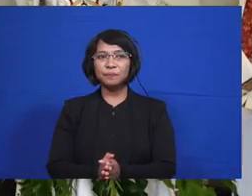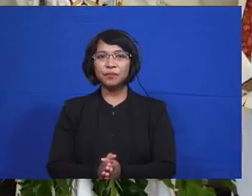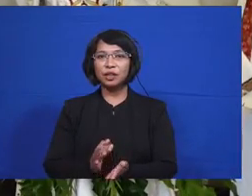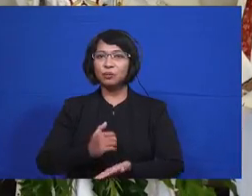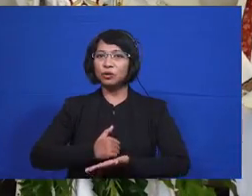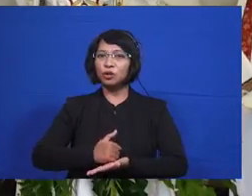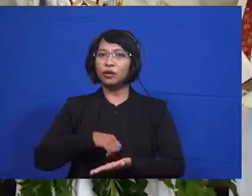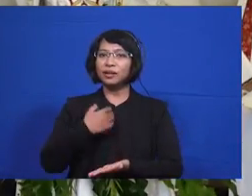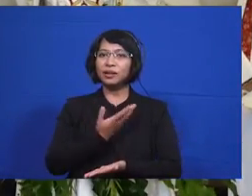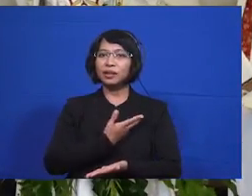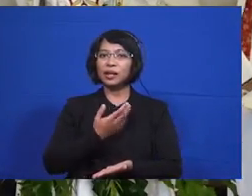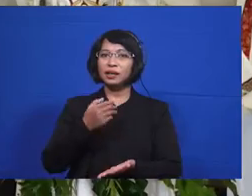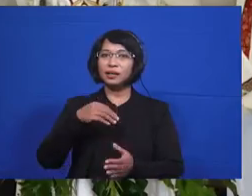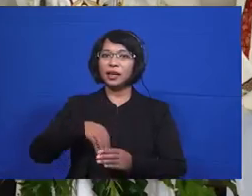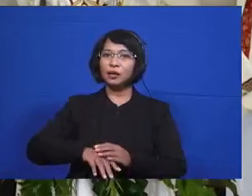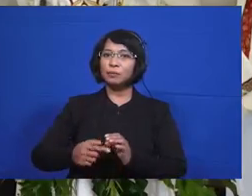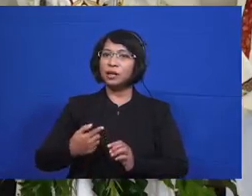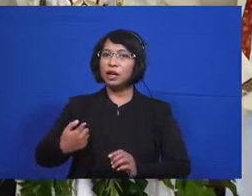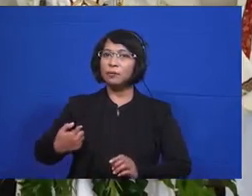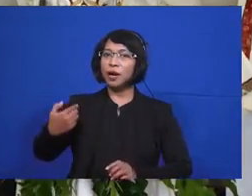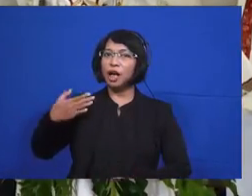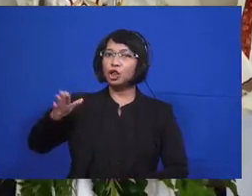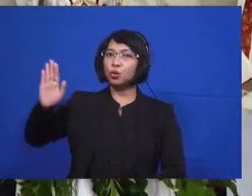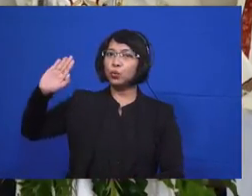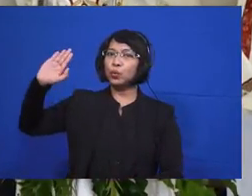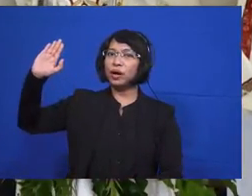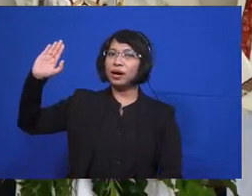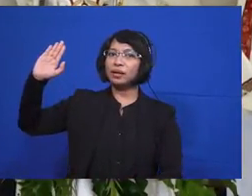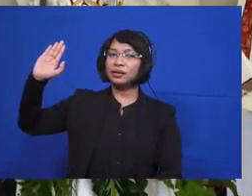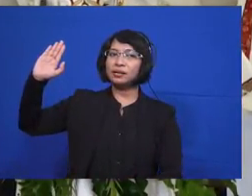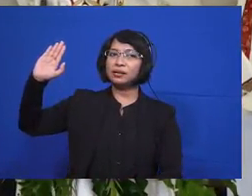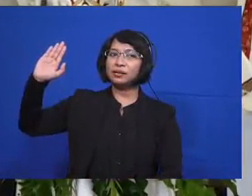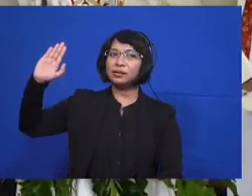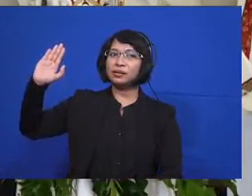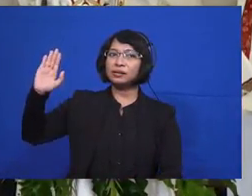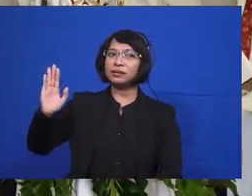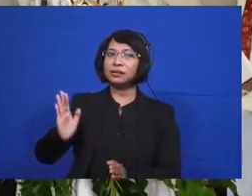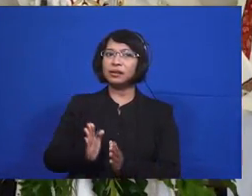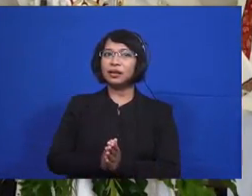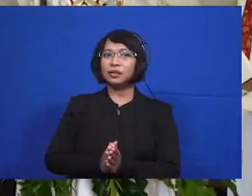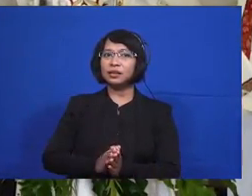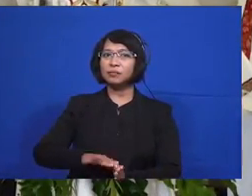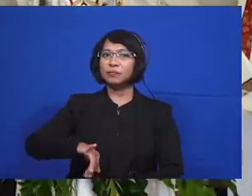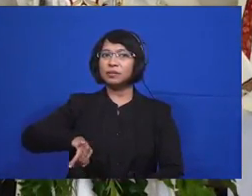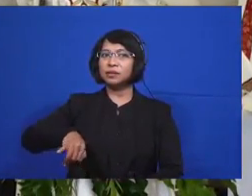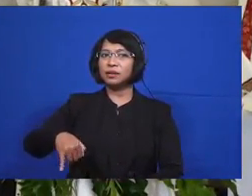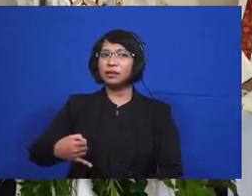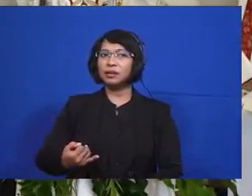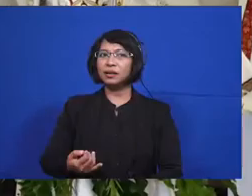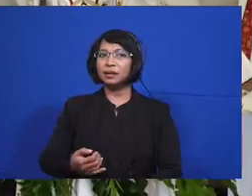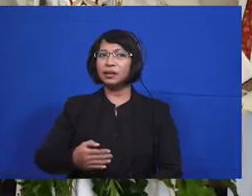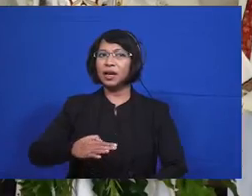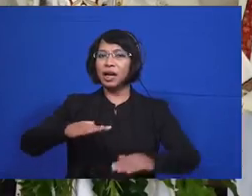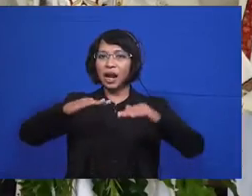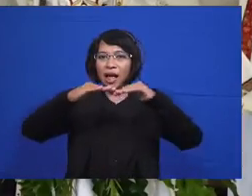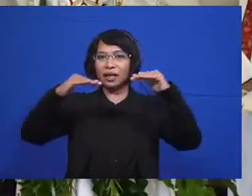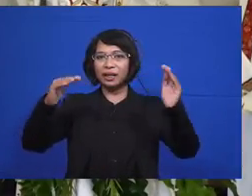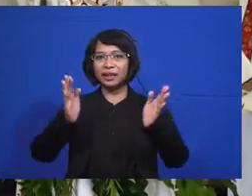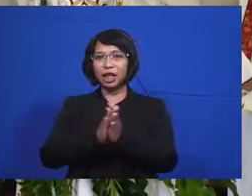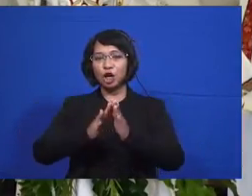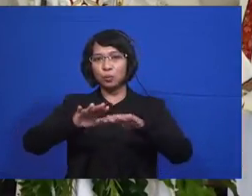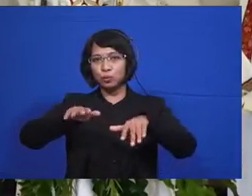Pertolongan kita dalam nama Tuhan yang menjadikan langit dan